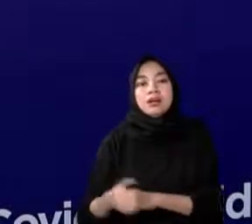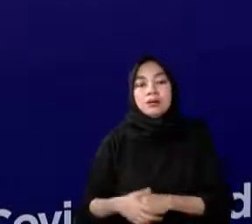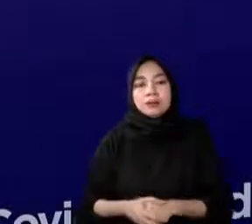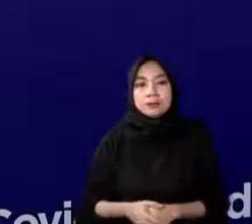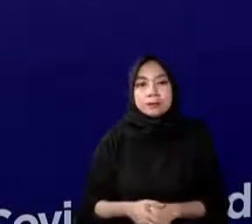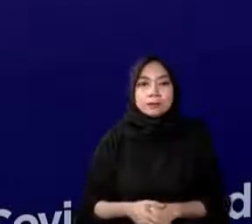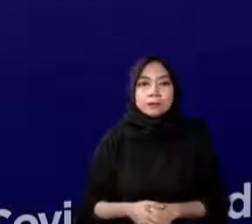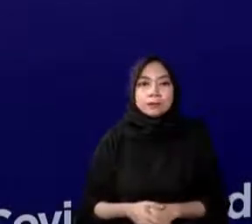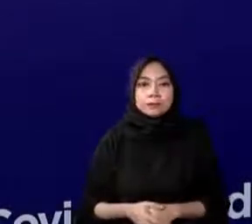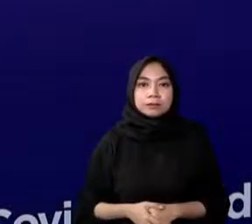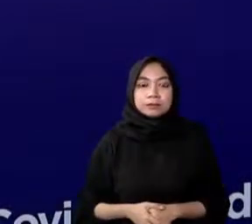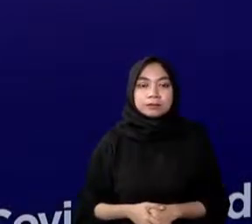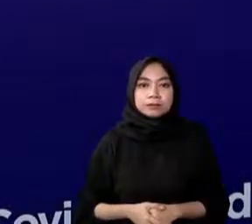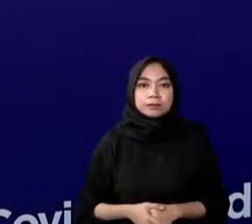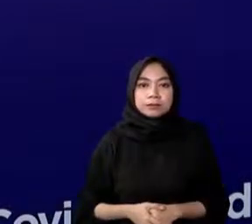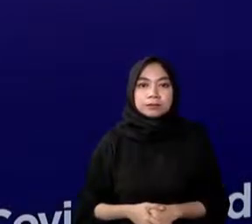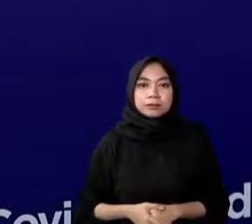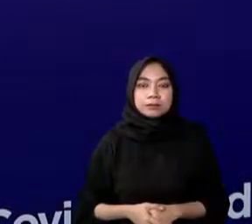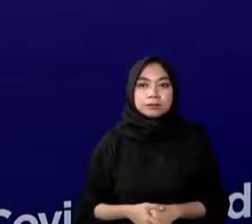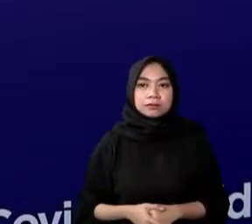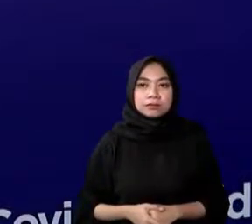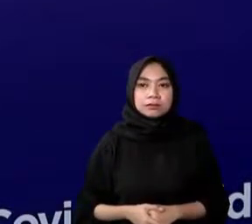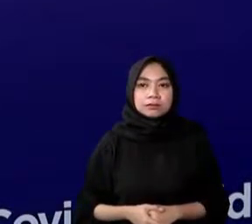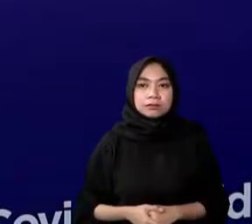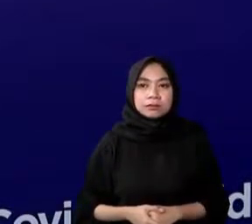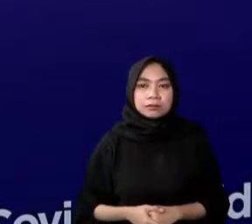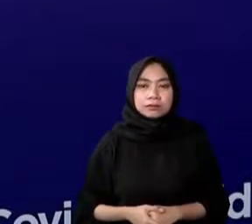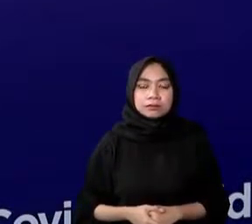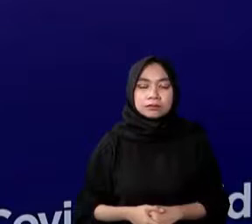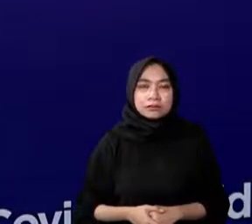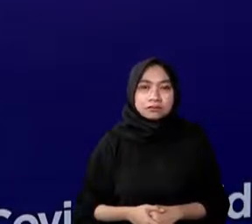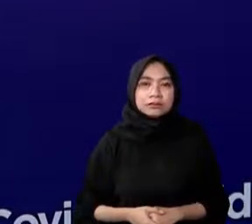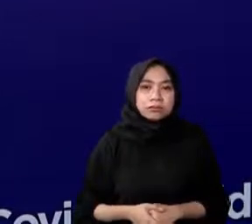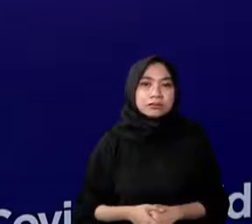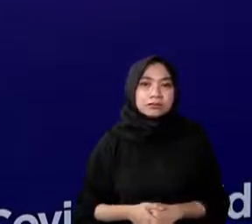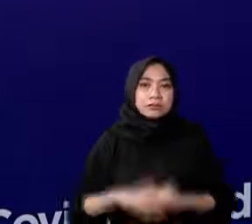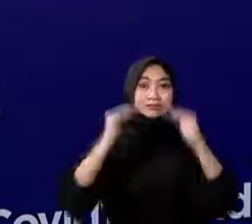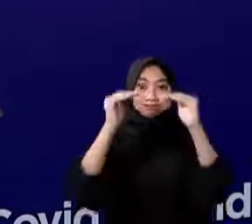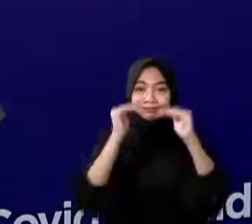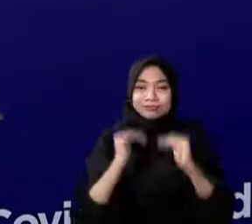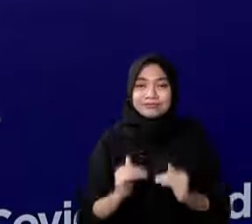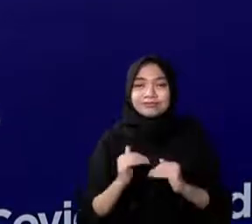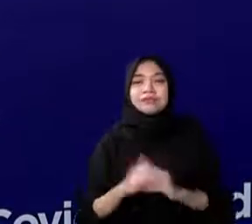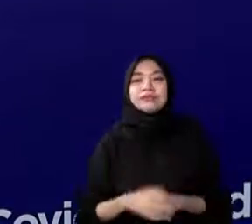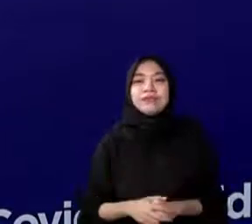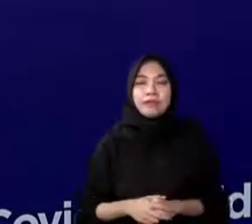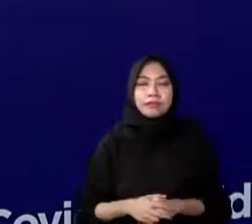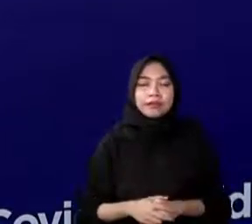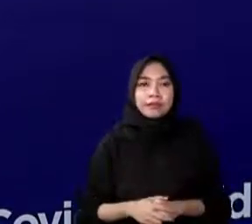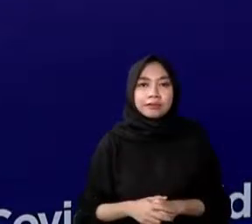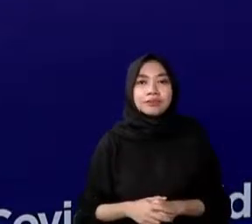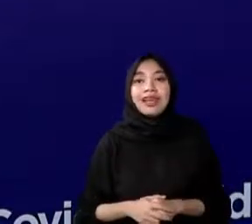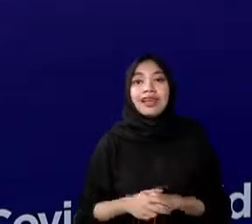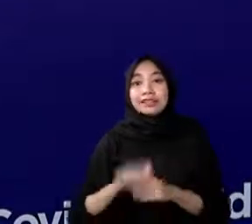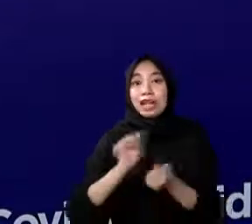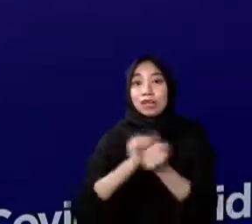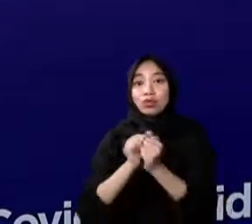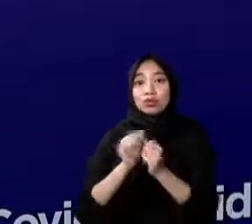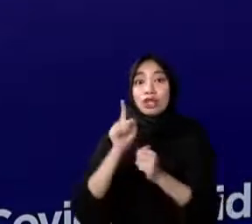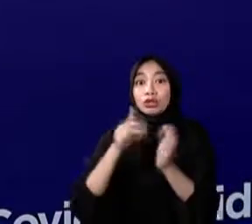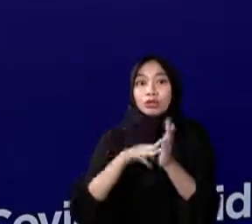cukup signifikan. Nah, kalau selanjutnya nih kita bisa lihat juga Mbak Putri di sini. Ini coba kita lihat per